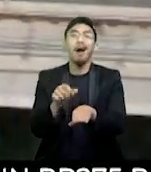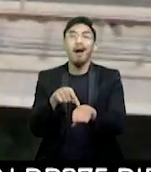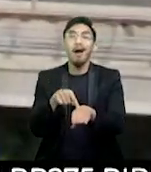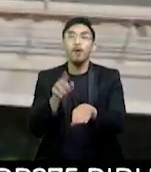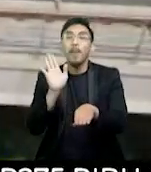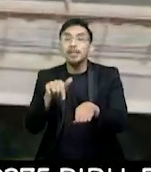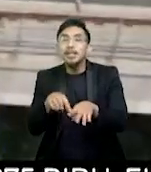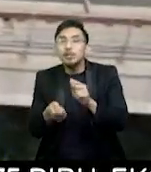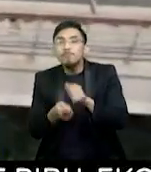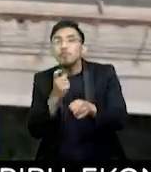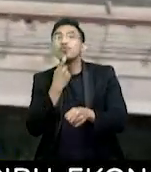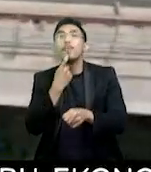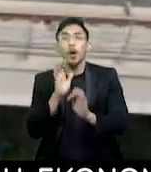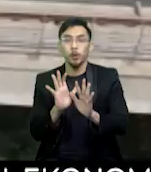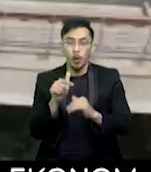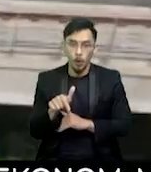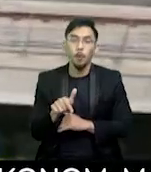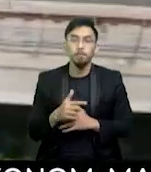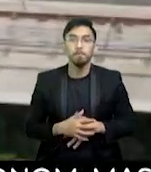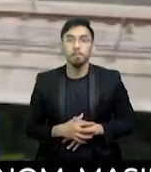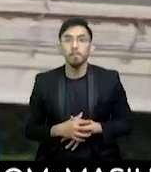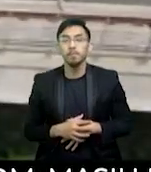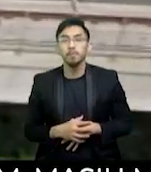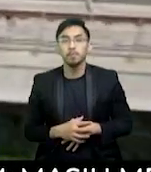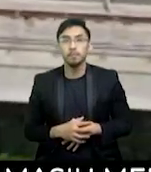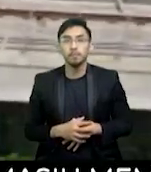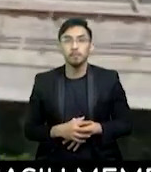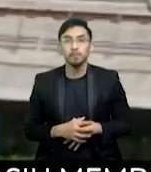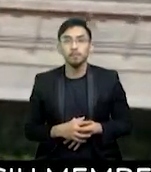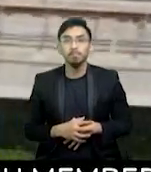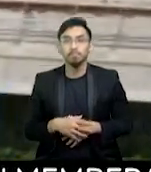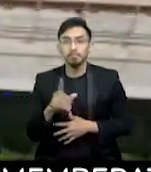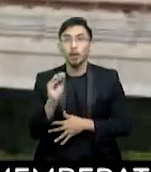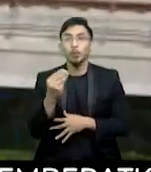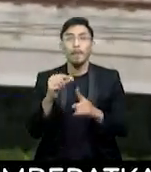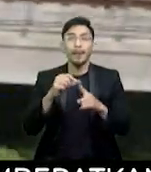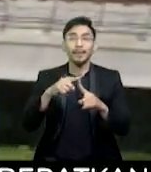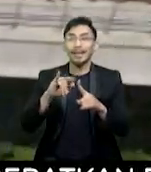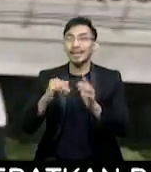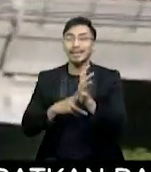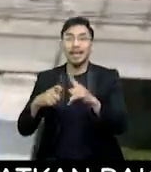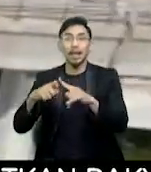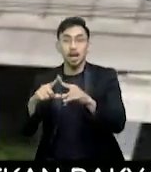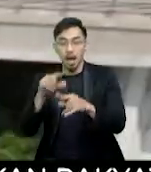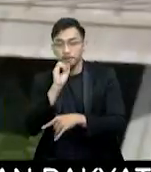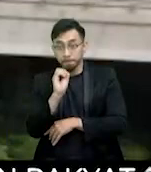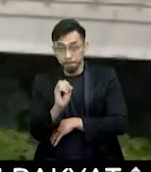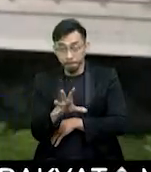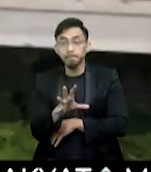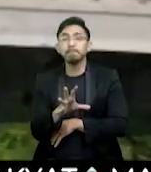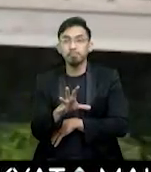Industri kereta api atau INK Hai Direktur PT INKA Budi noviantoro menjelaskan penyebab kecelakaan elarti yang